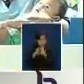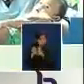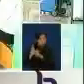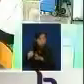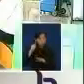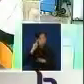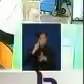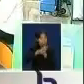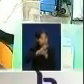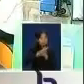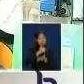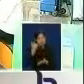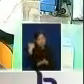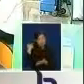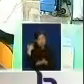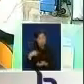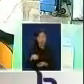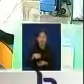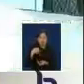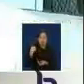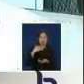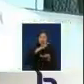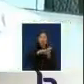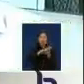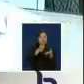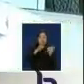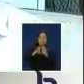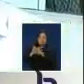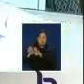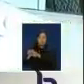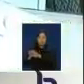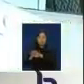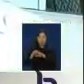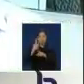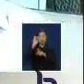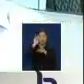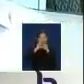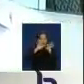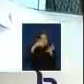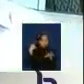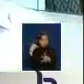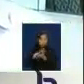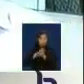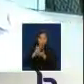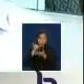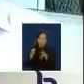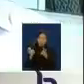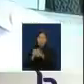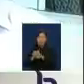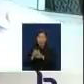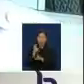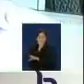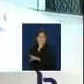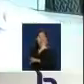ครับโรงเรียนที่เขาปิดแล้วก็ไม่ประกาศก็เยอะครับ แต่พอเป็นข่าวคือชื่อโรงเรียนดังเท่าน ั้นทีนี้ในต่างจังหวัดเ